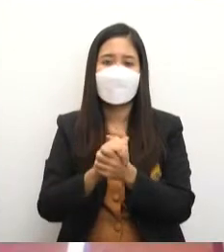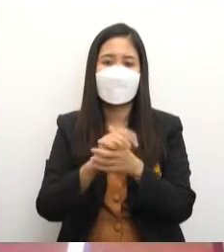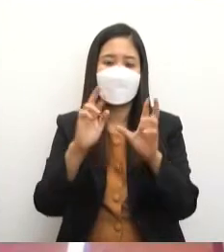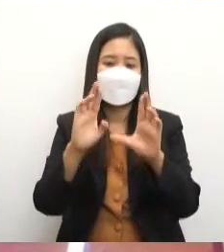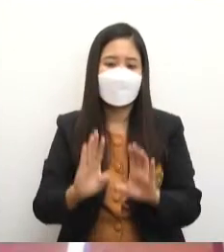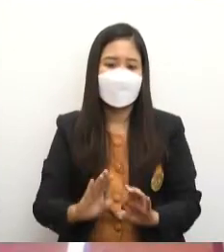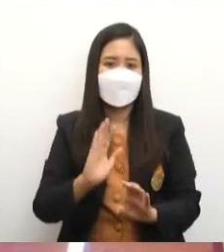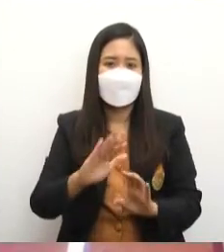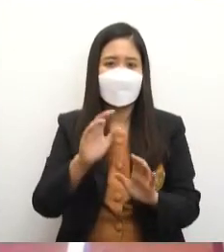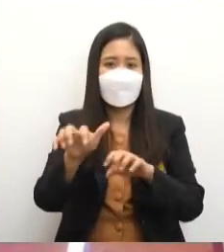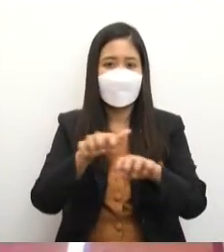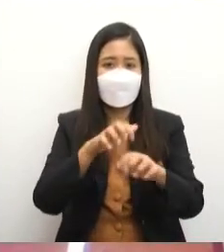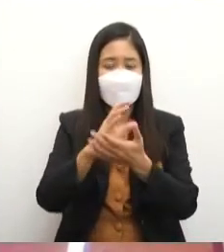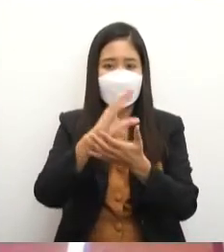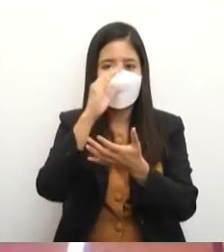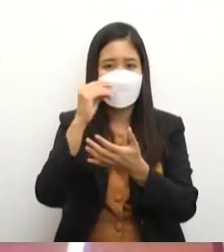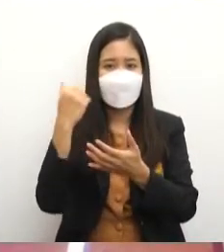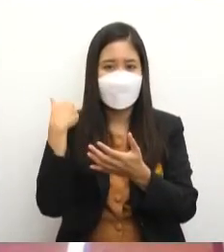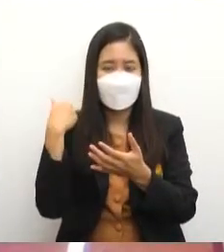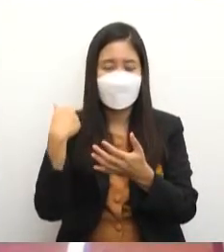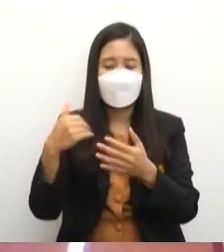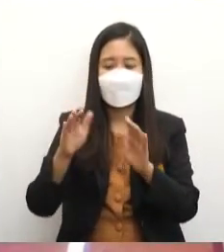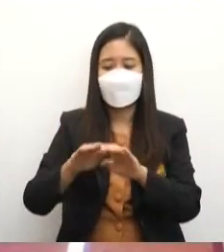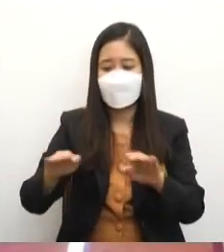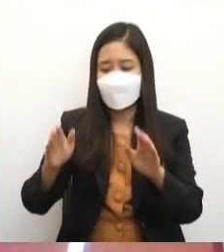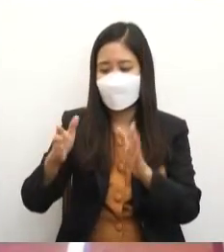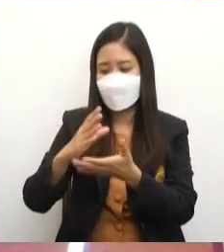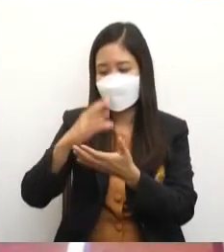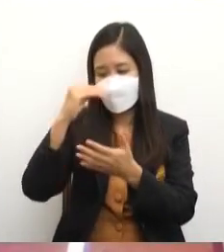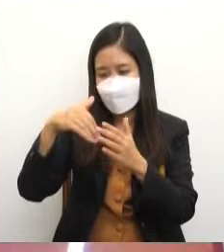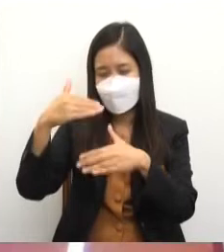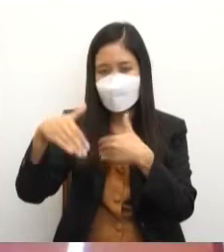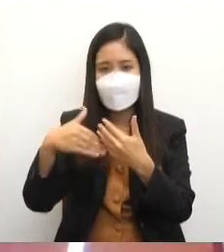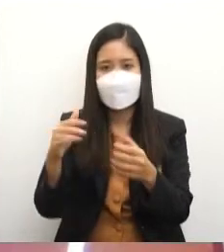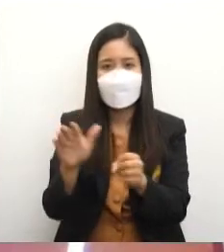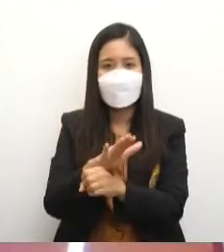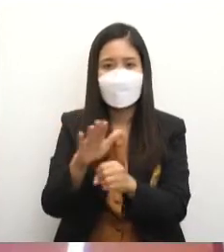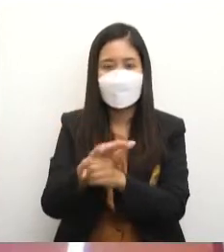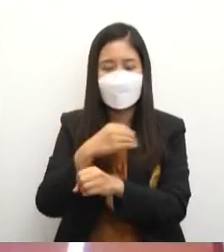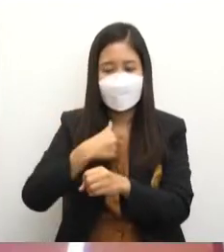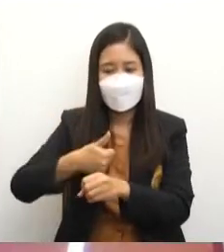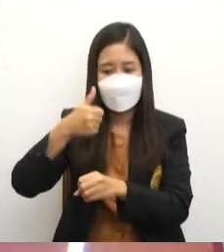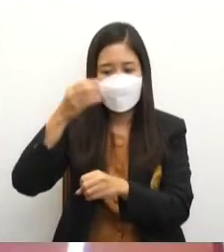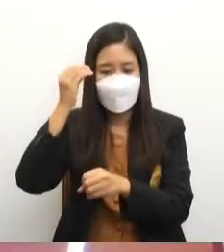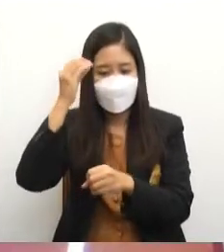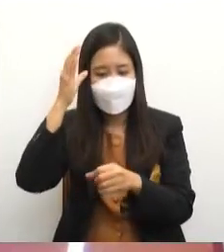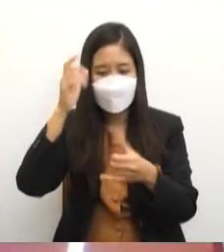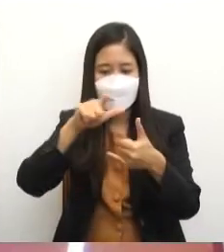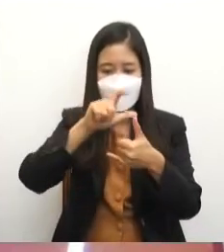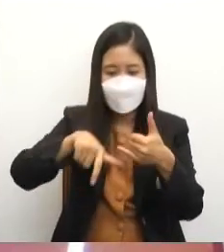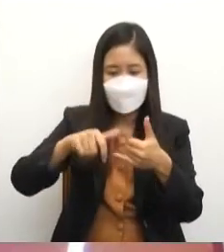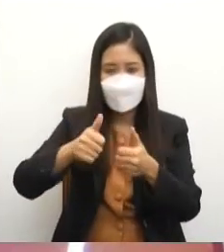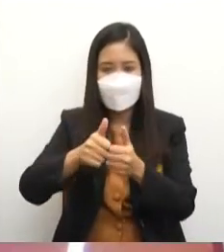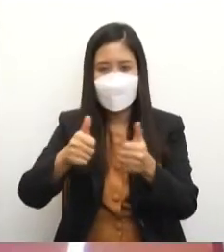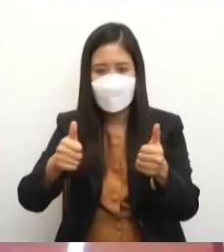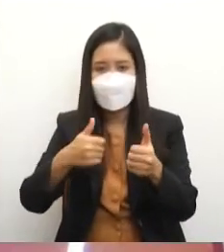ล่าวมานี่ก็จะเห็นว่านักเรียนจะได้รับการพัฒนาแบบองค์รวมนะคะทั้งด้านความรู้คุณลักษณะอันพึงประสงค์แล้วก็มี